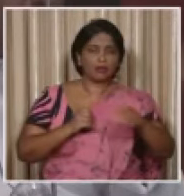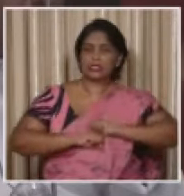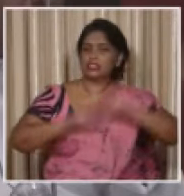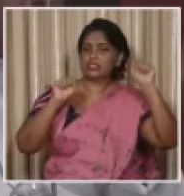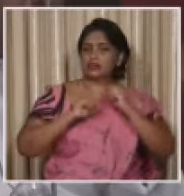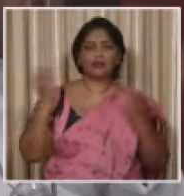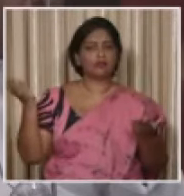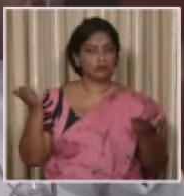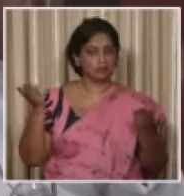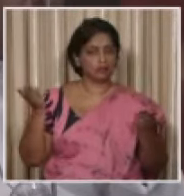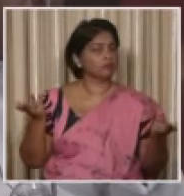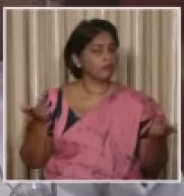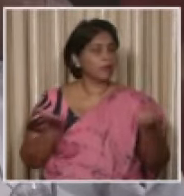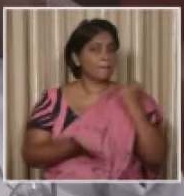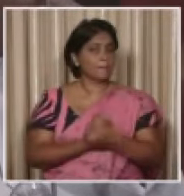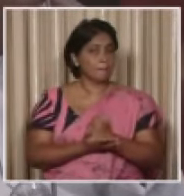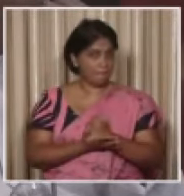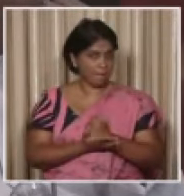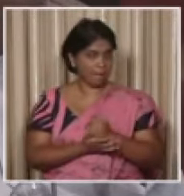bayinawa maha bankuwata